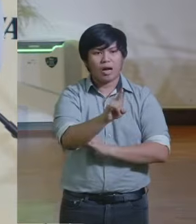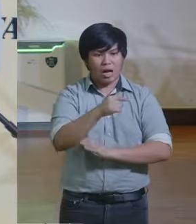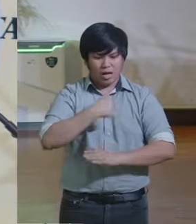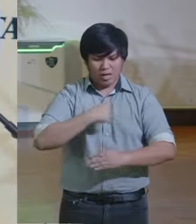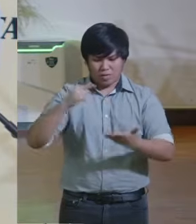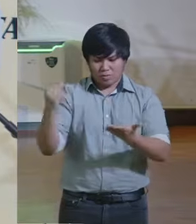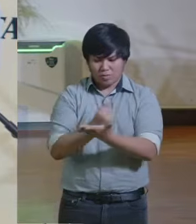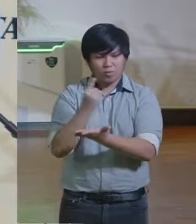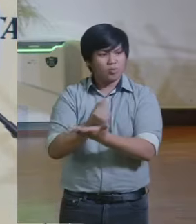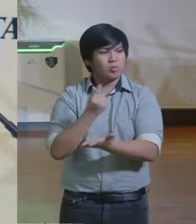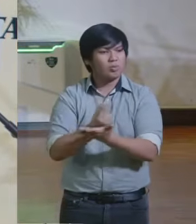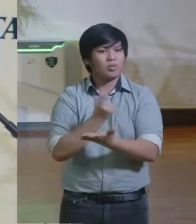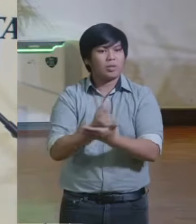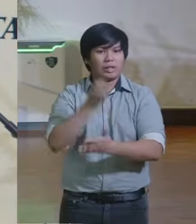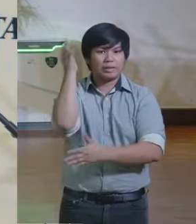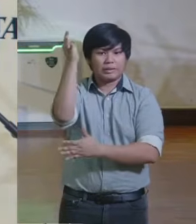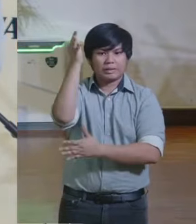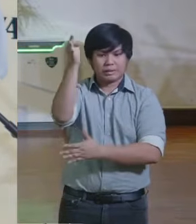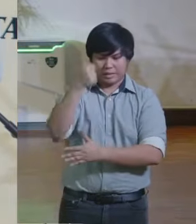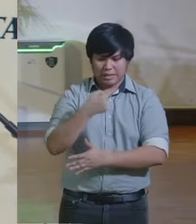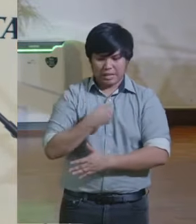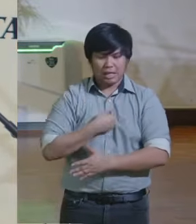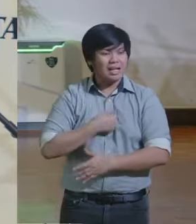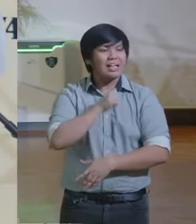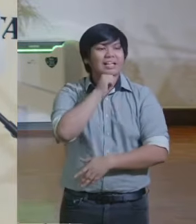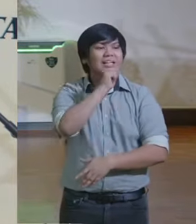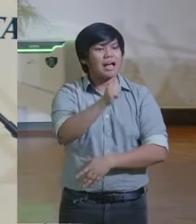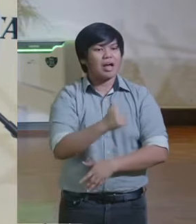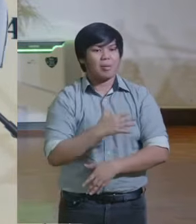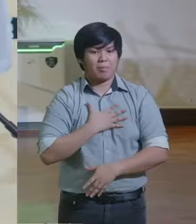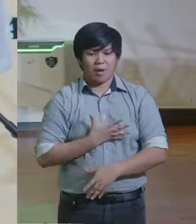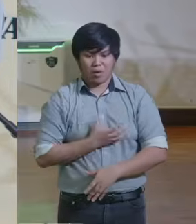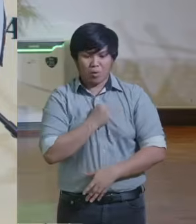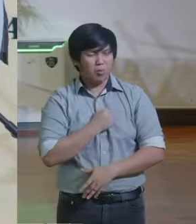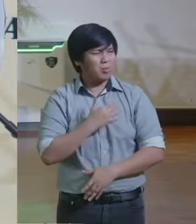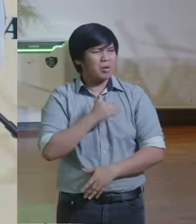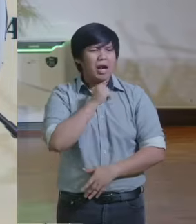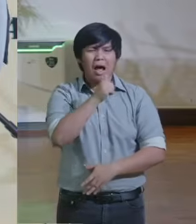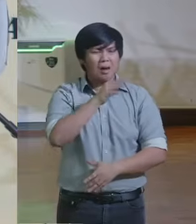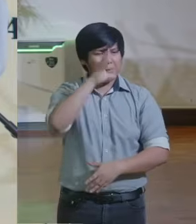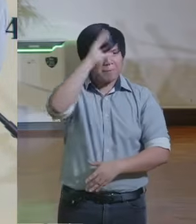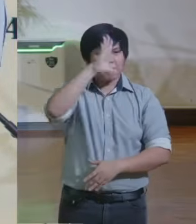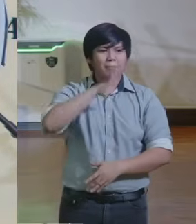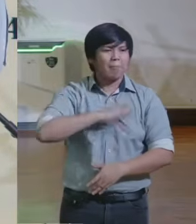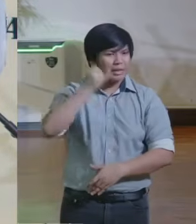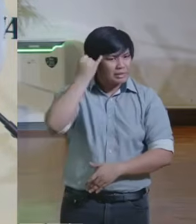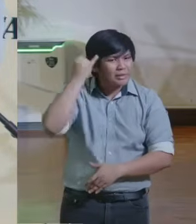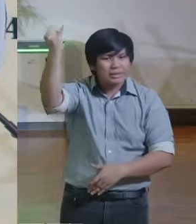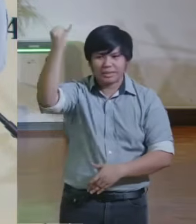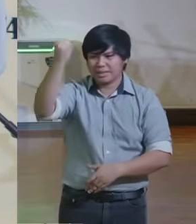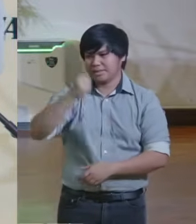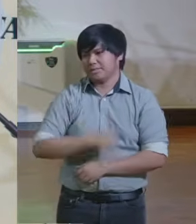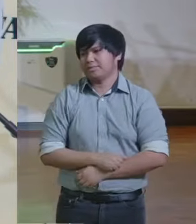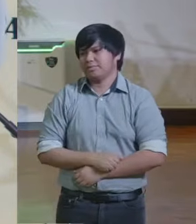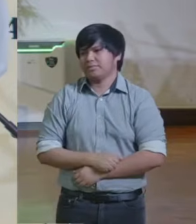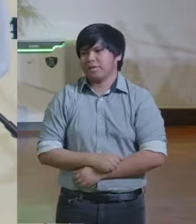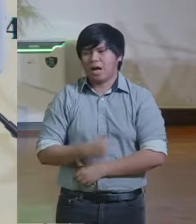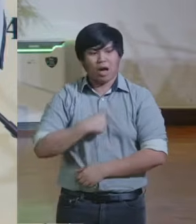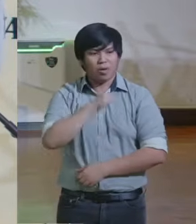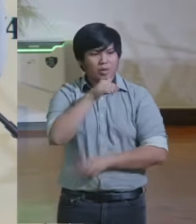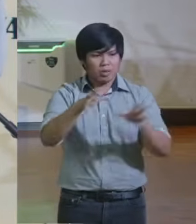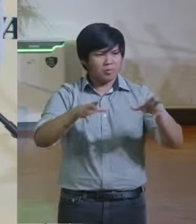gospel that was preached by me is not man's gospel, sabi niya. For I did not receive it